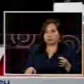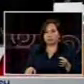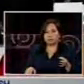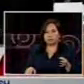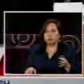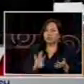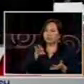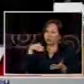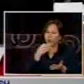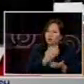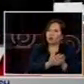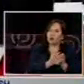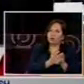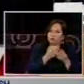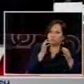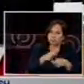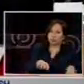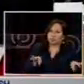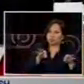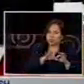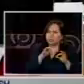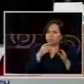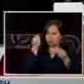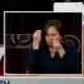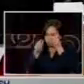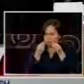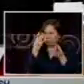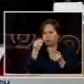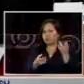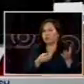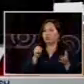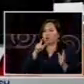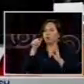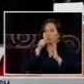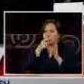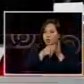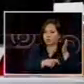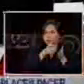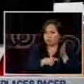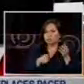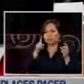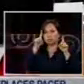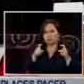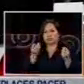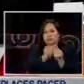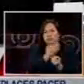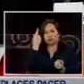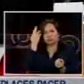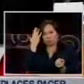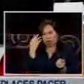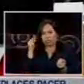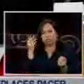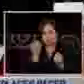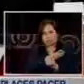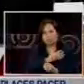ang mga facts po ay naibibigay sa inyo. And nandyan po yung articles of impeachment, kung ano po ang